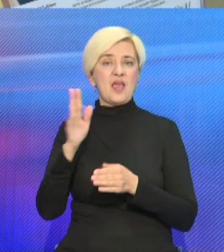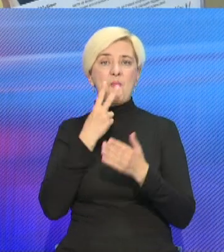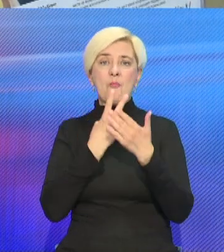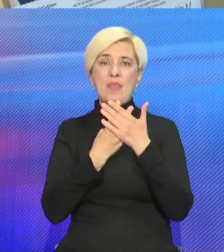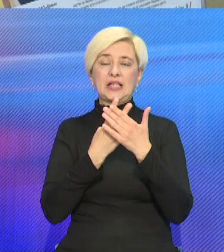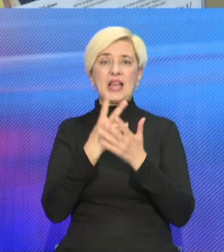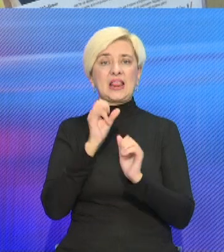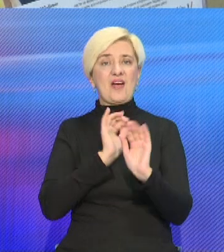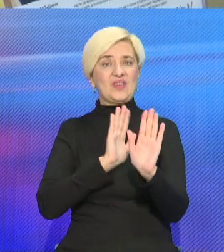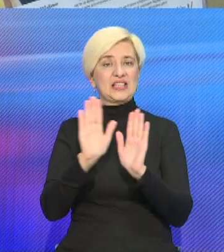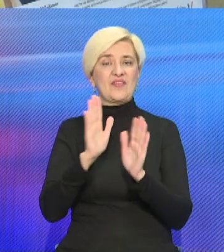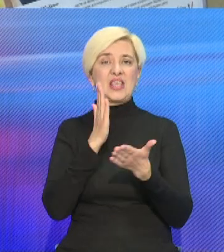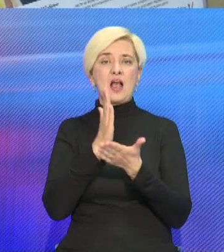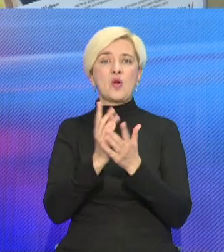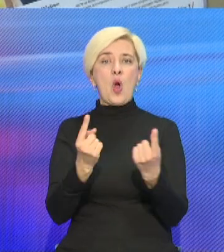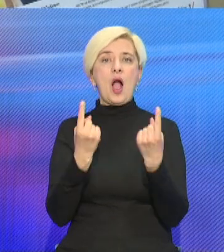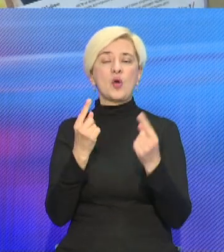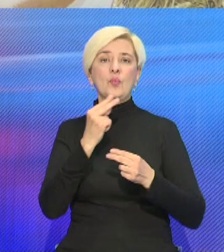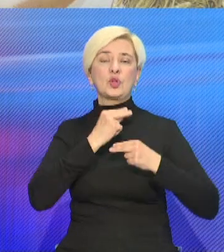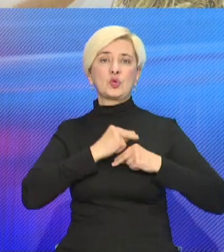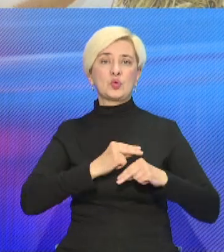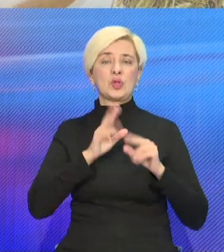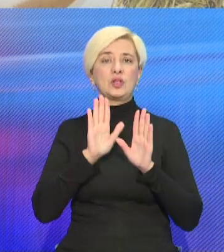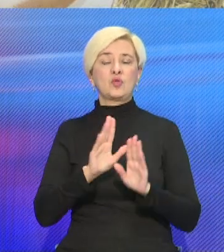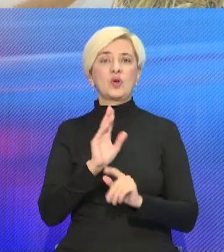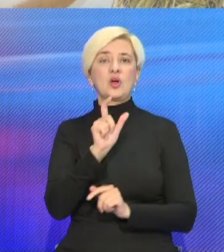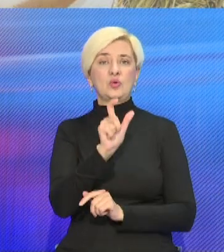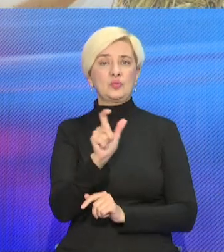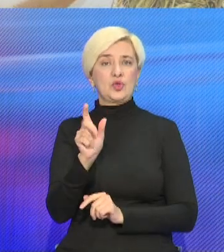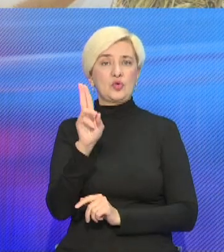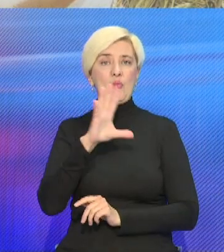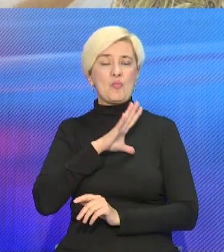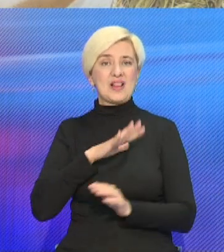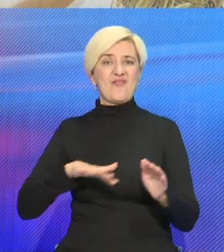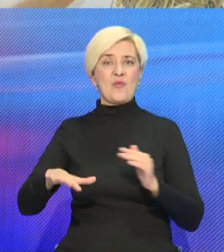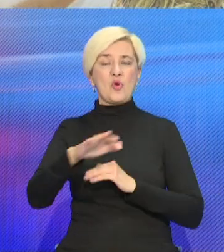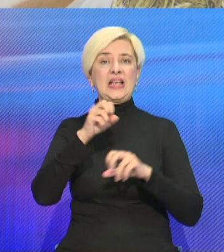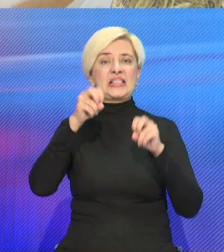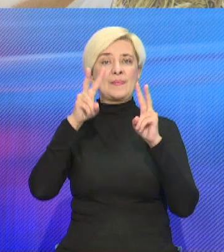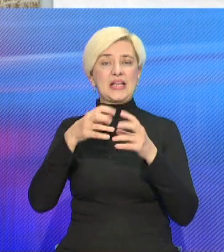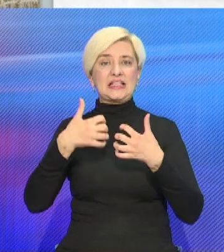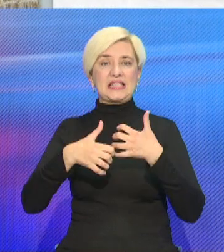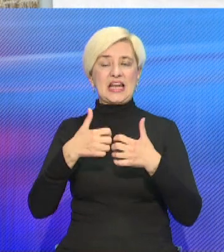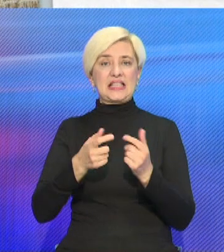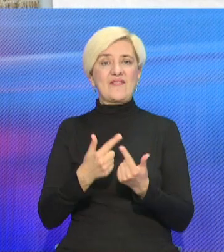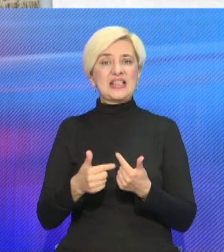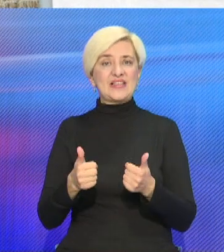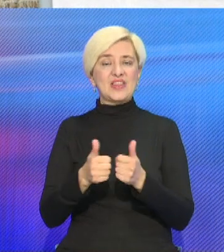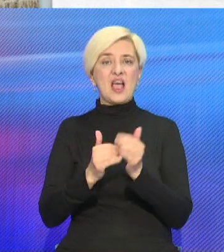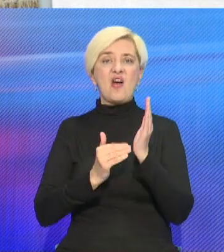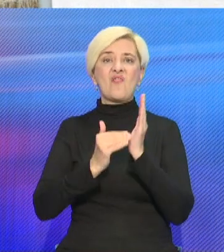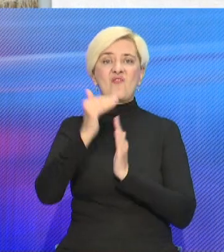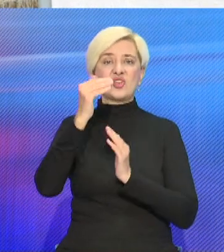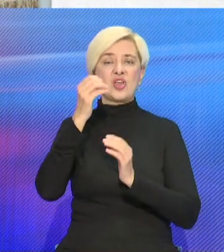стенах, стоит огромный труд. Огромный труд не только тех, кто был в поле, но и специалистов среднего звена, специалистов высшей